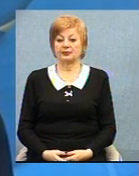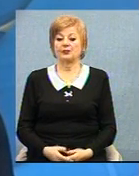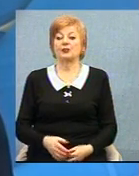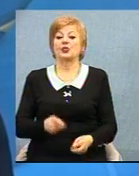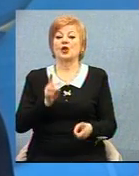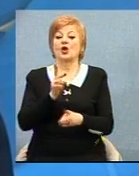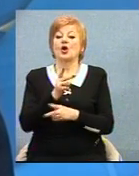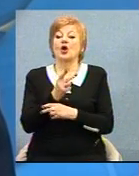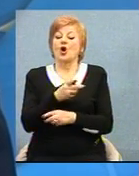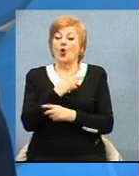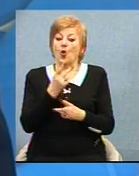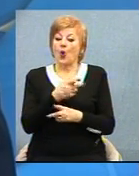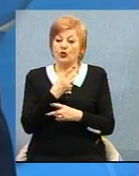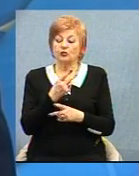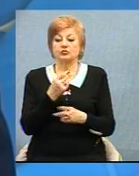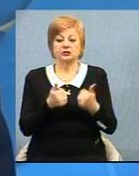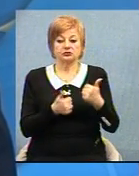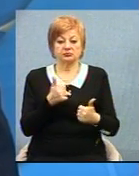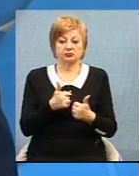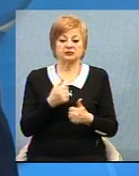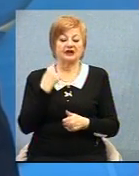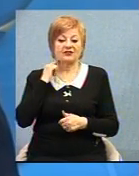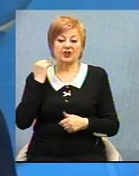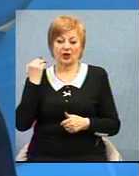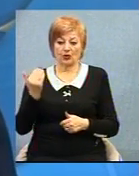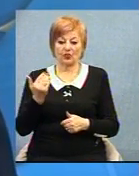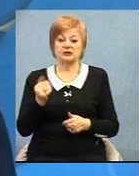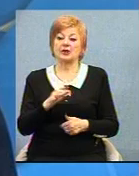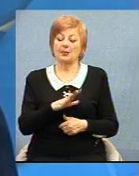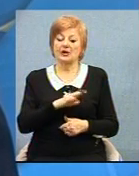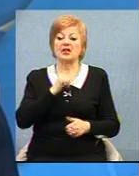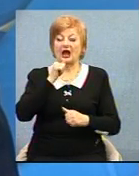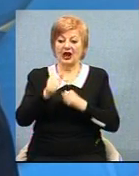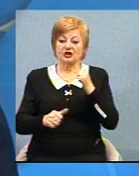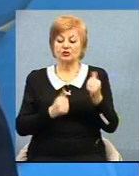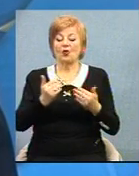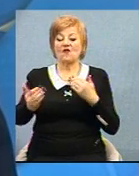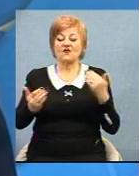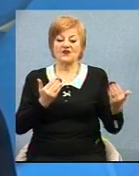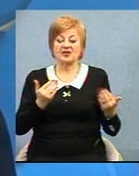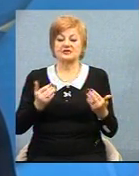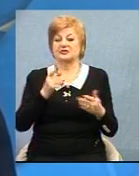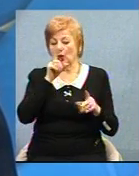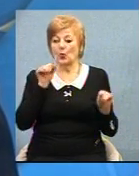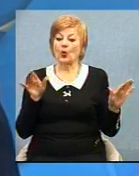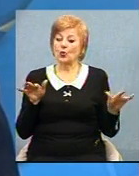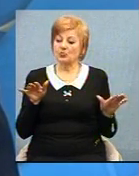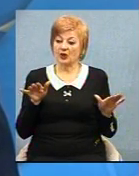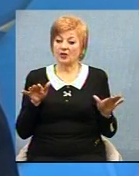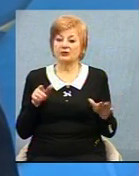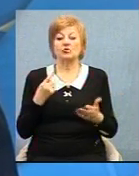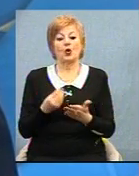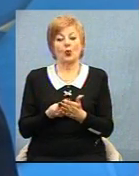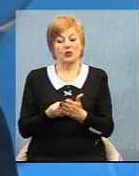Голубоводи з усієї України змагалися на Кіровоградщині, де відбулася щорічна виставка-ярмарок декоративних птахів.